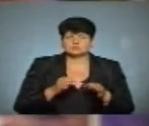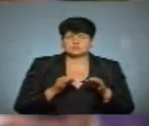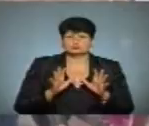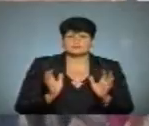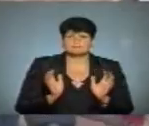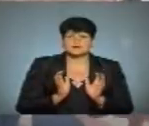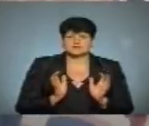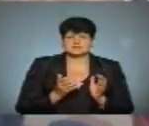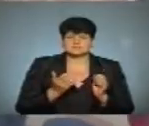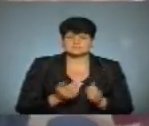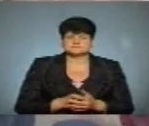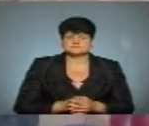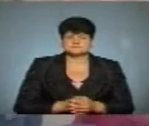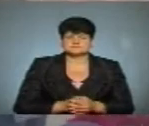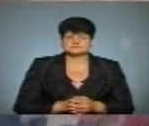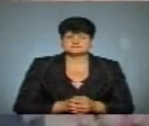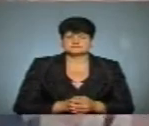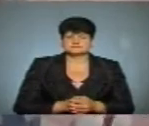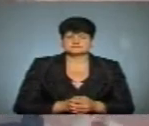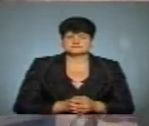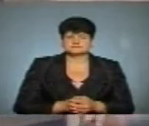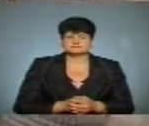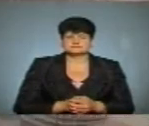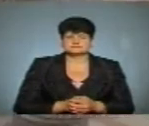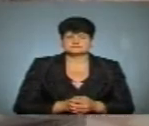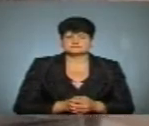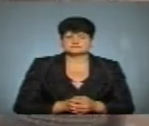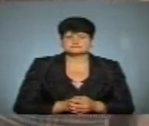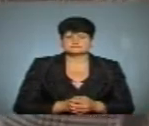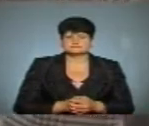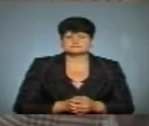берегти її. Раз. Штовхайте воді вживе.